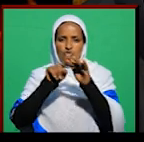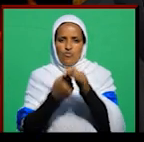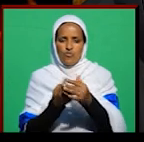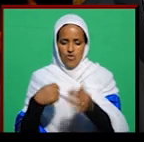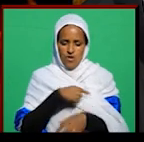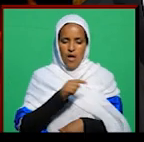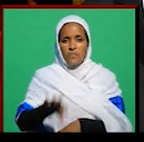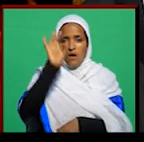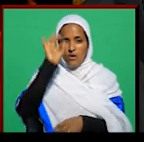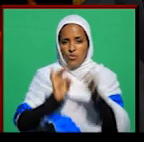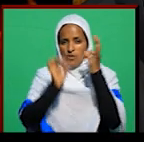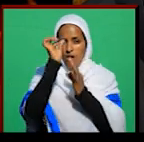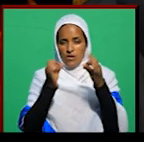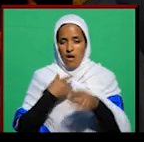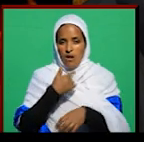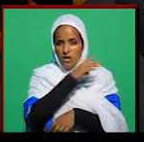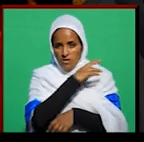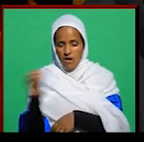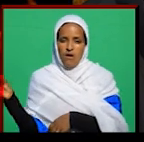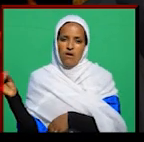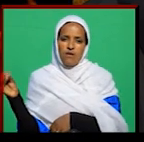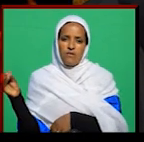ጀምሮ የምናገኘው ታሪክ አለንና